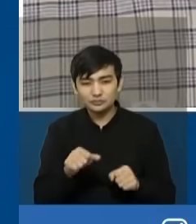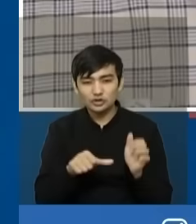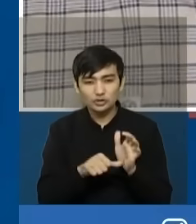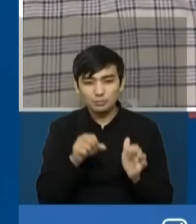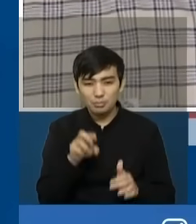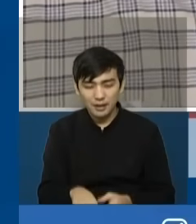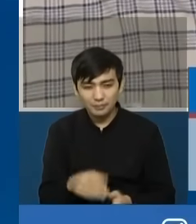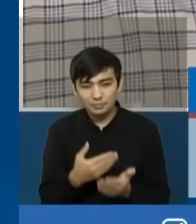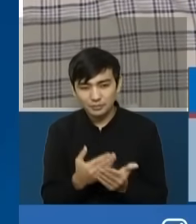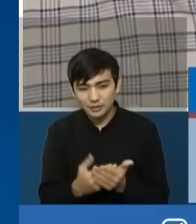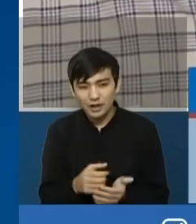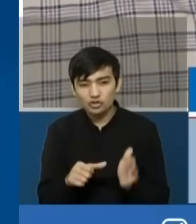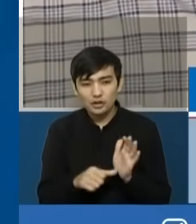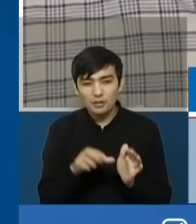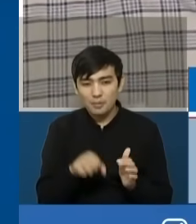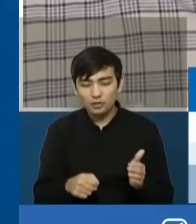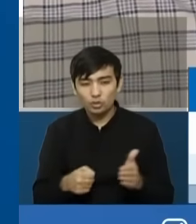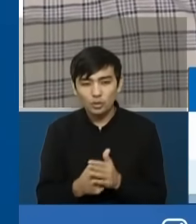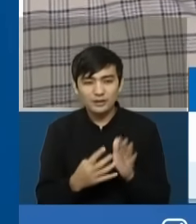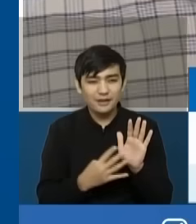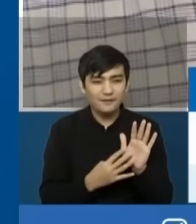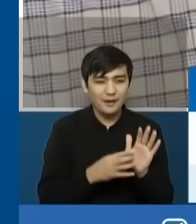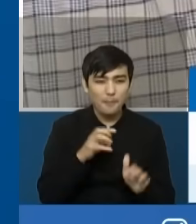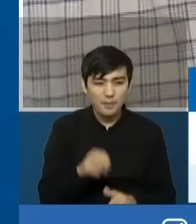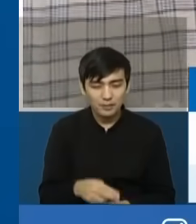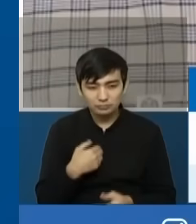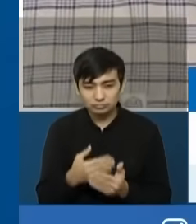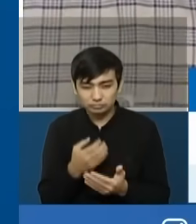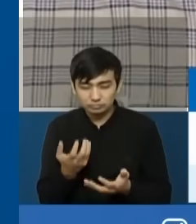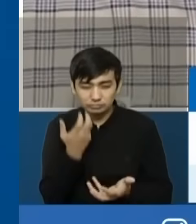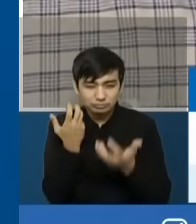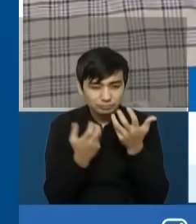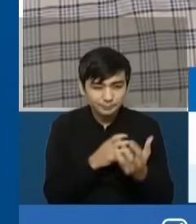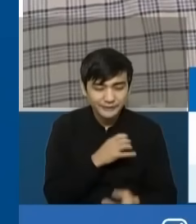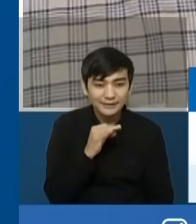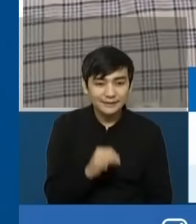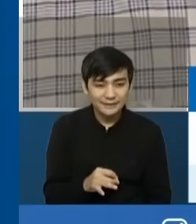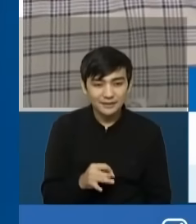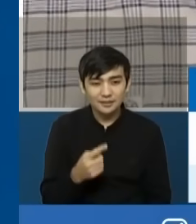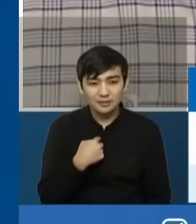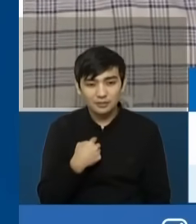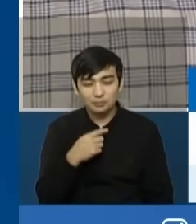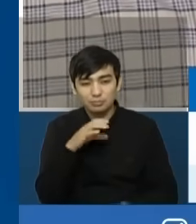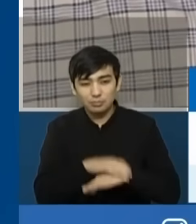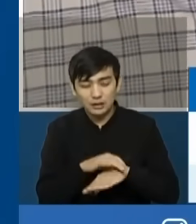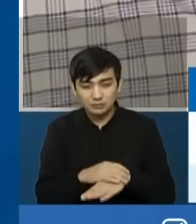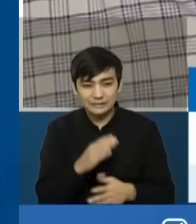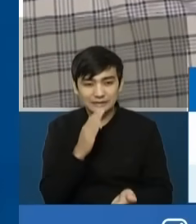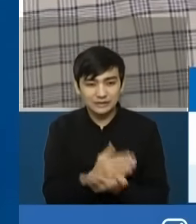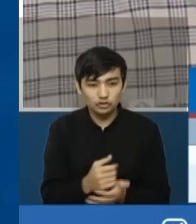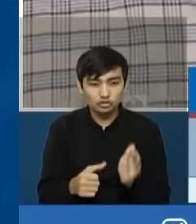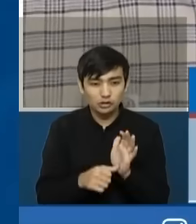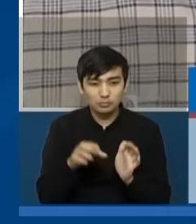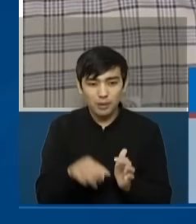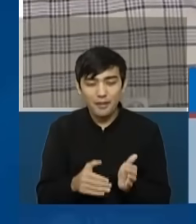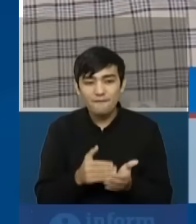алдық, сонда 6 балдан 9 балға деген аралықтағы мүмкіндікті қарастырғанбыз. Сонда ол біз көрсеткенде 6 балдан жоғары болып шықты да.